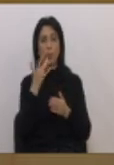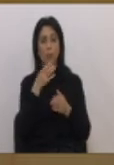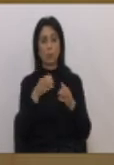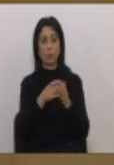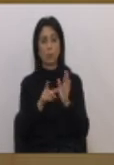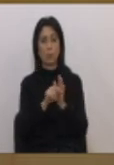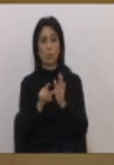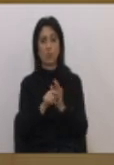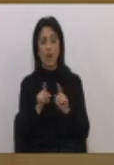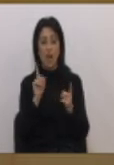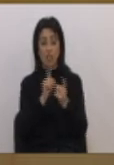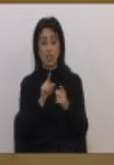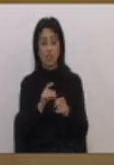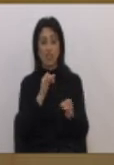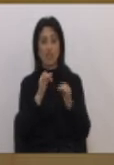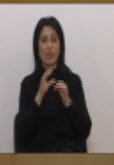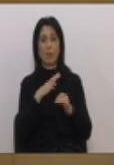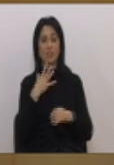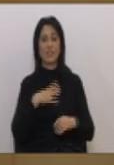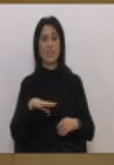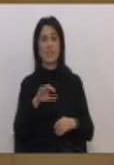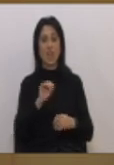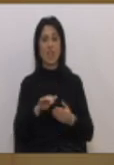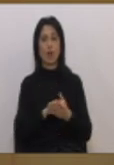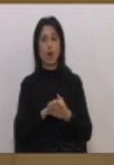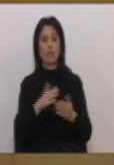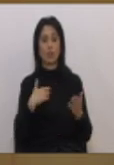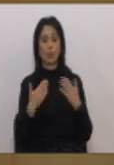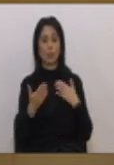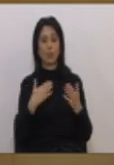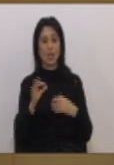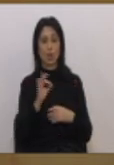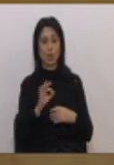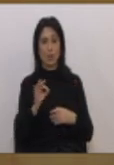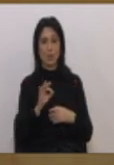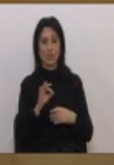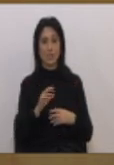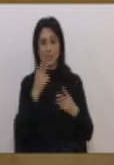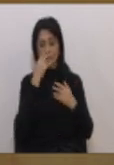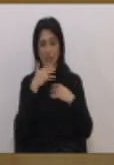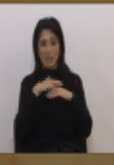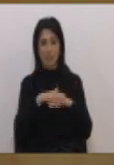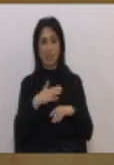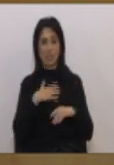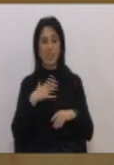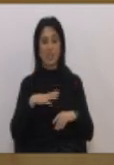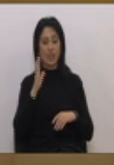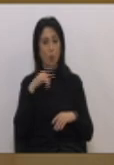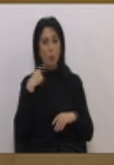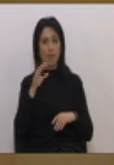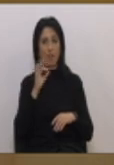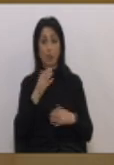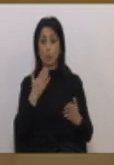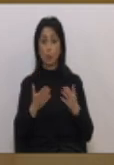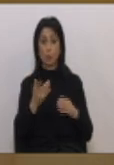jgubtan. Am shekhvedrebze vilaparaket sakartvelos da Evrokavshiris urtiertobaze, integratsiaze da chveni kveqnis momovalze.